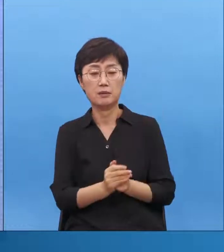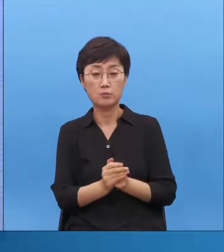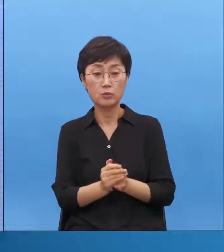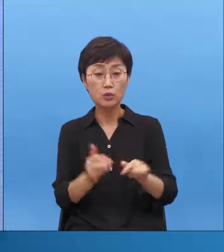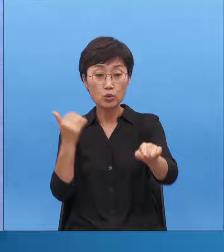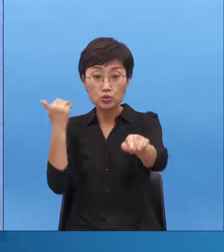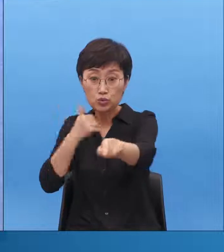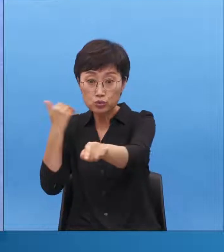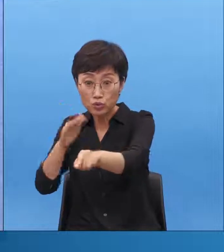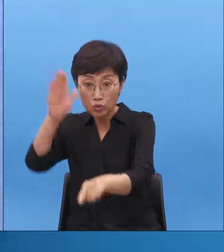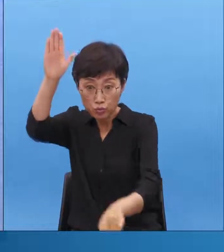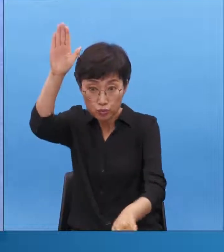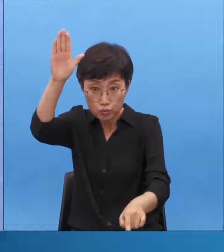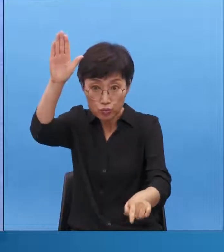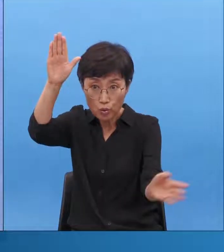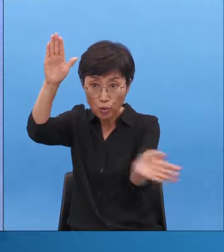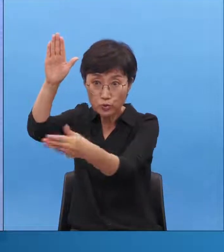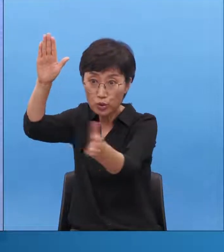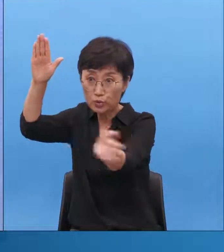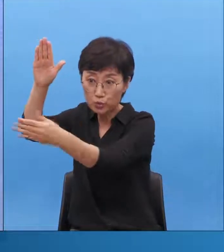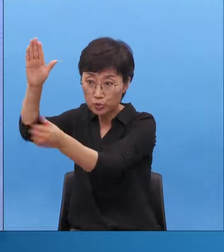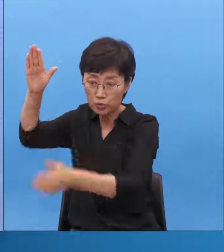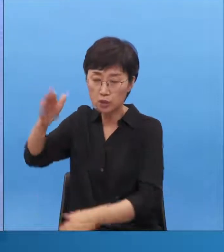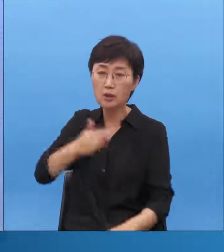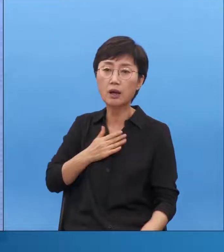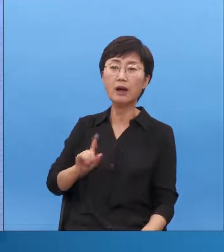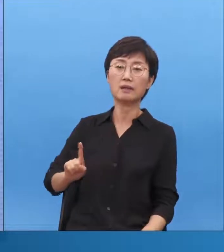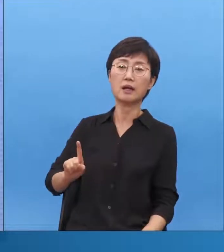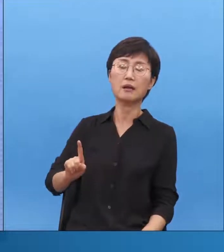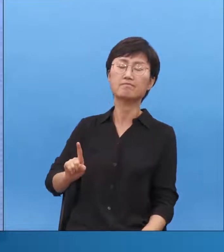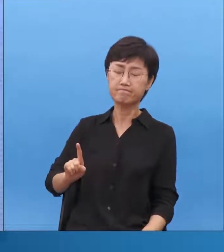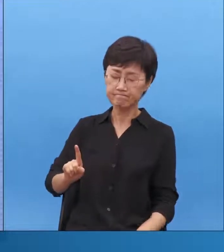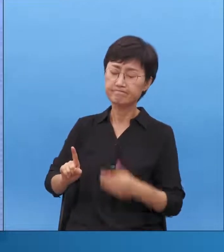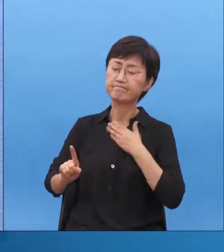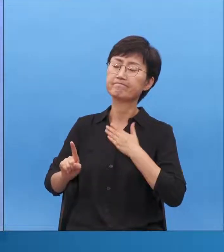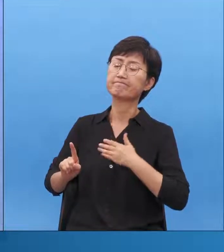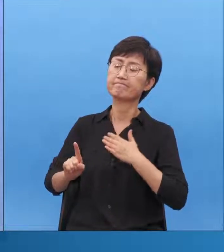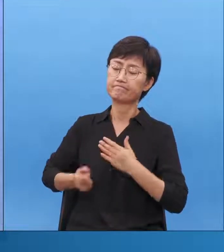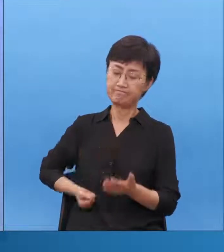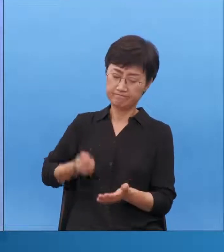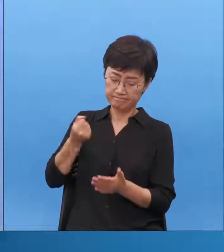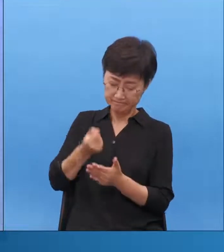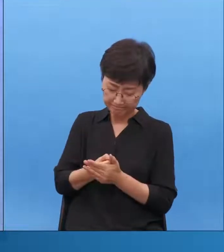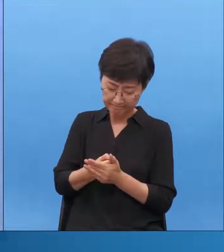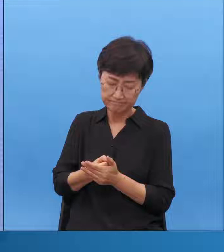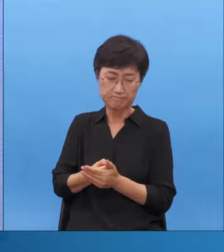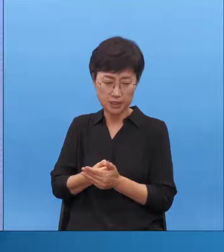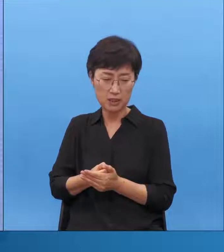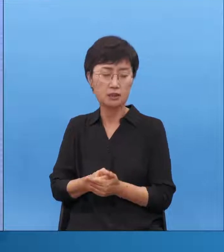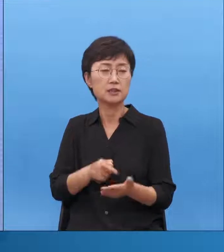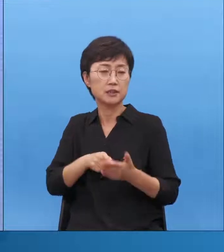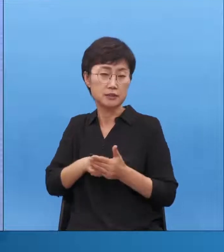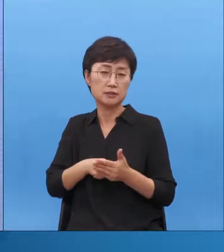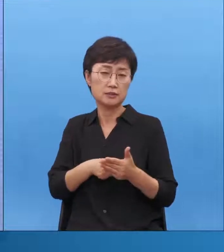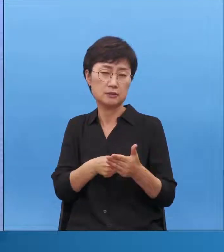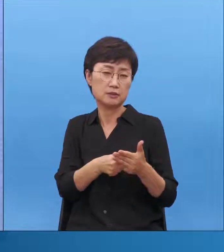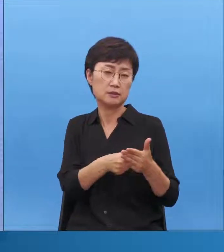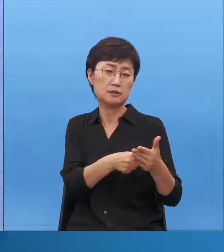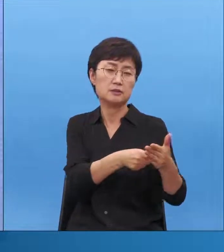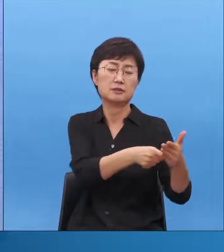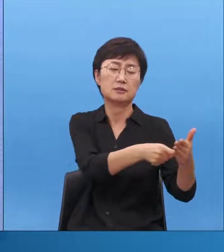you going to do this? Nobody else does it. So 누구도 take the 할 수 word of 없어요. nobody. nothing으로 가. Nobody can do this. So go into nothing. 그리고 뭡니까? And then what